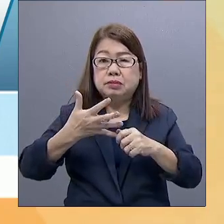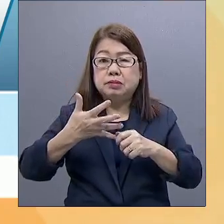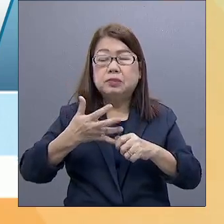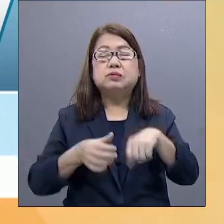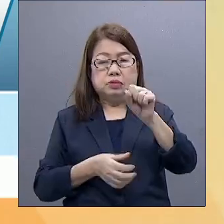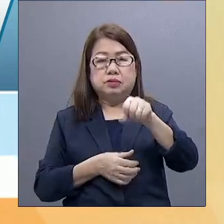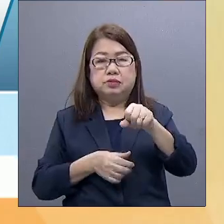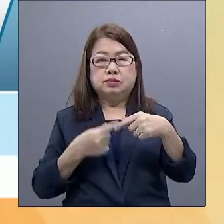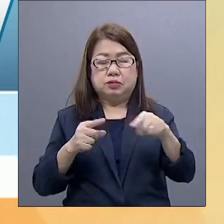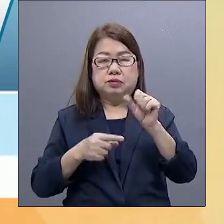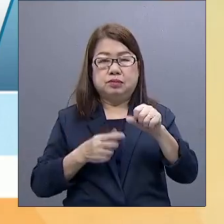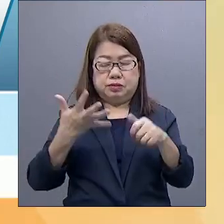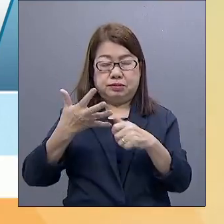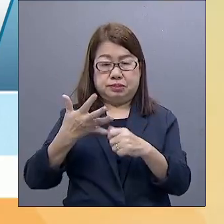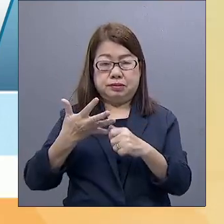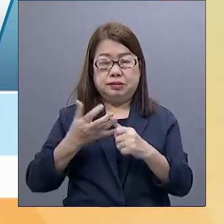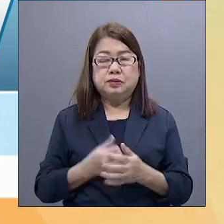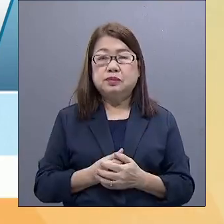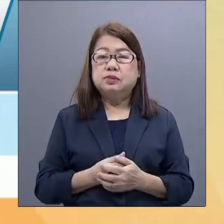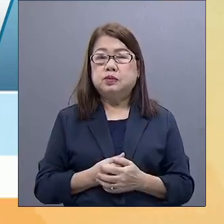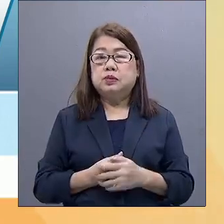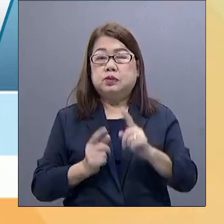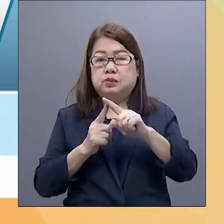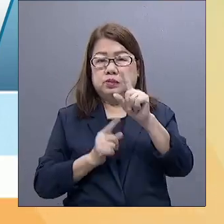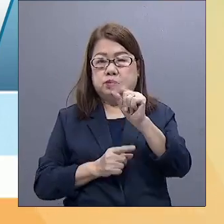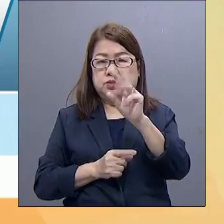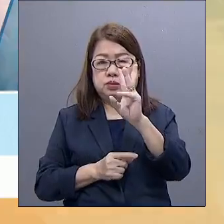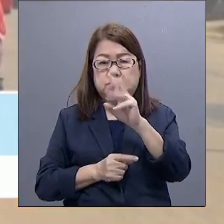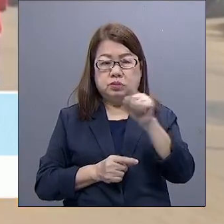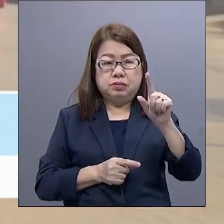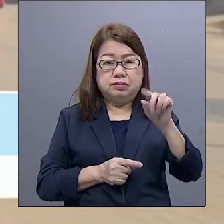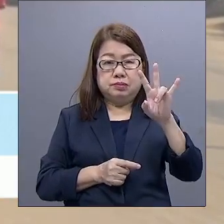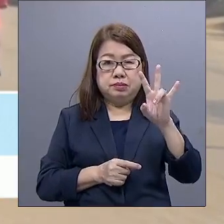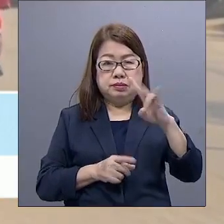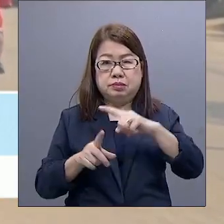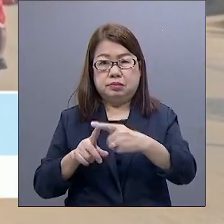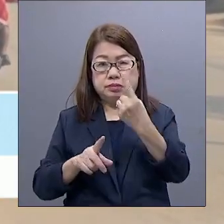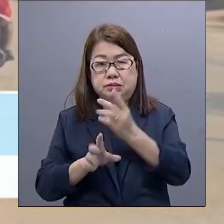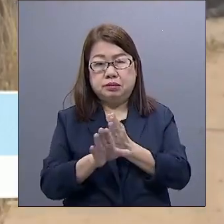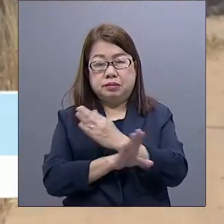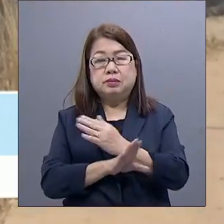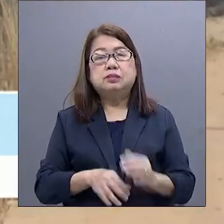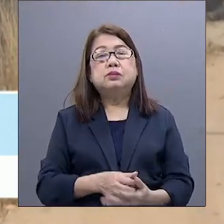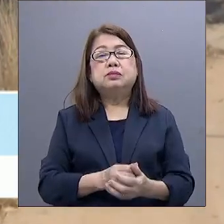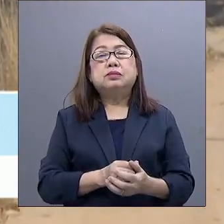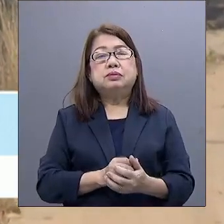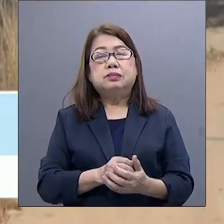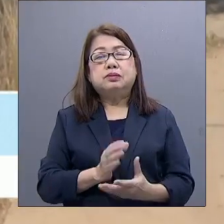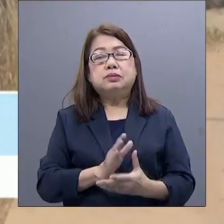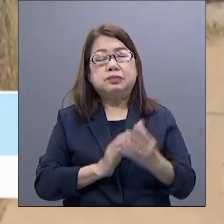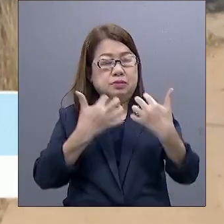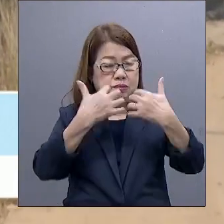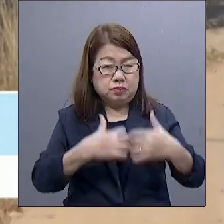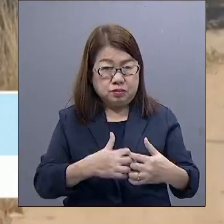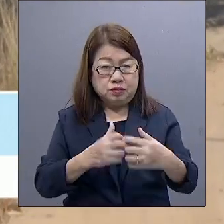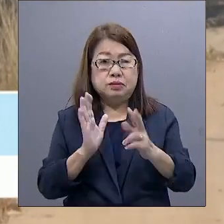สุดต้องครับค่ะ แล้วันที่ 2016-2014 ทผานมาสำหงงานอุษากรกวจงไน์ก็ได้กับรบ